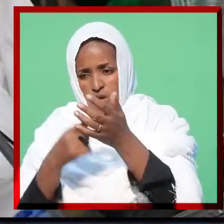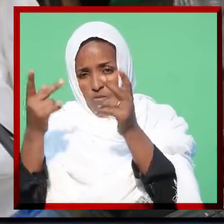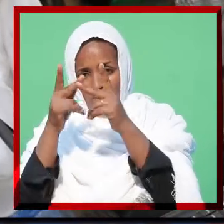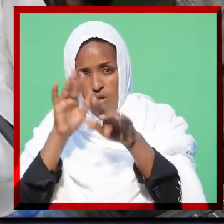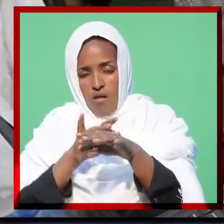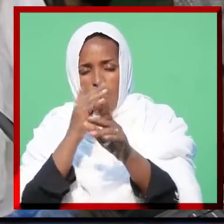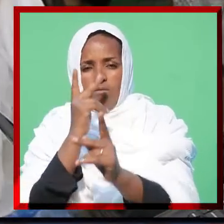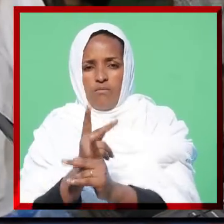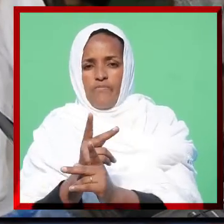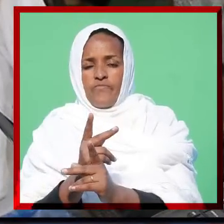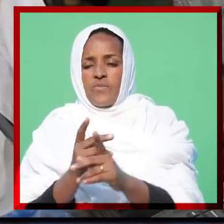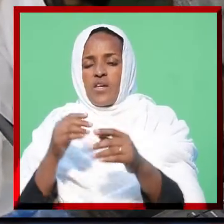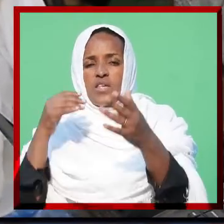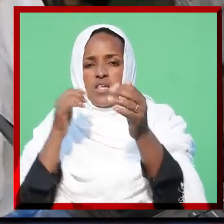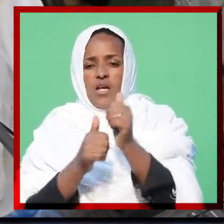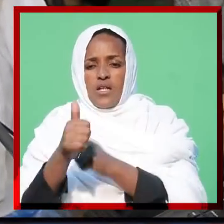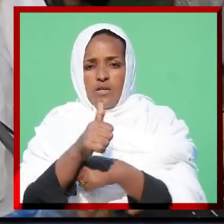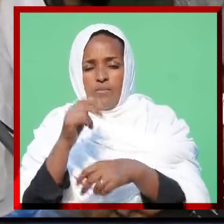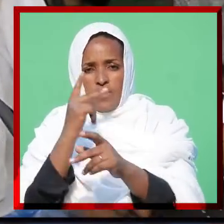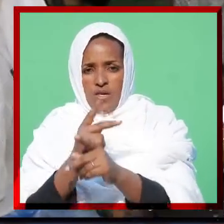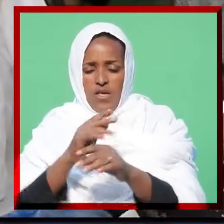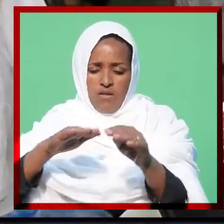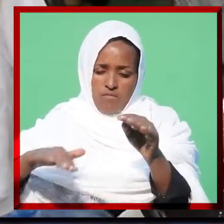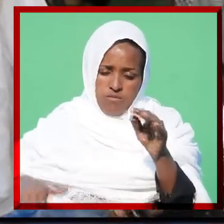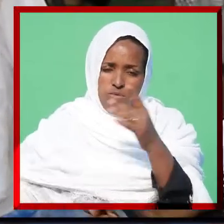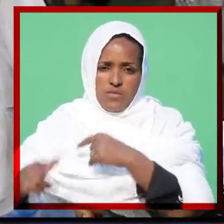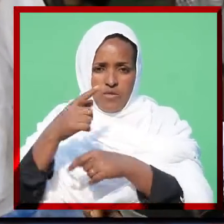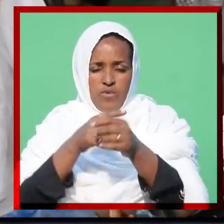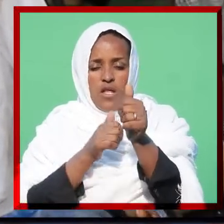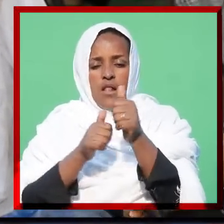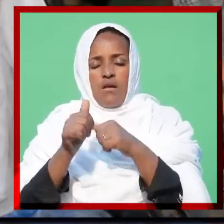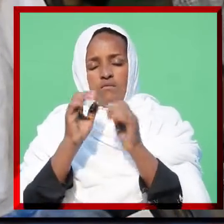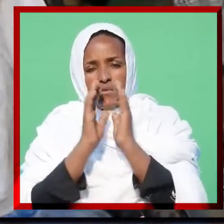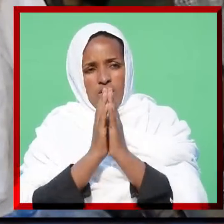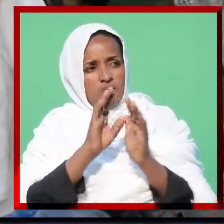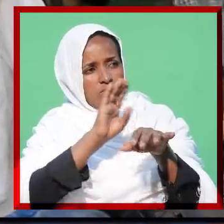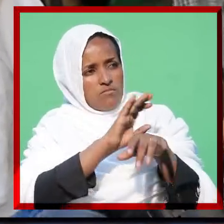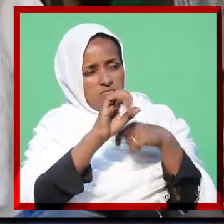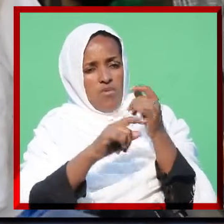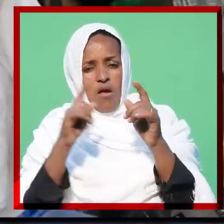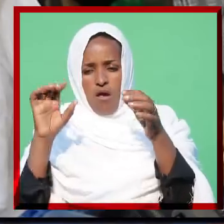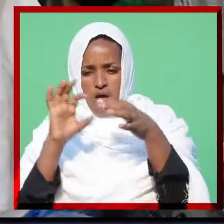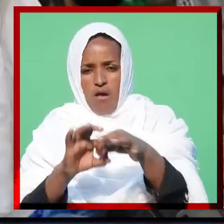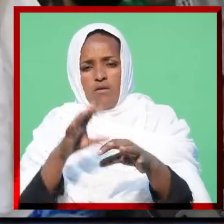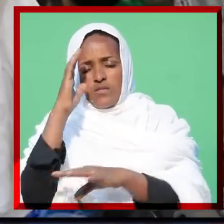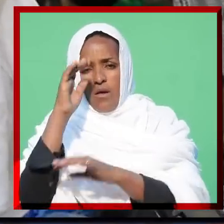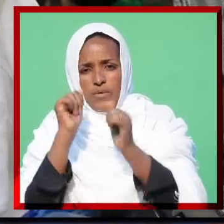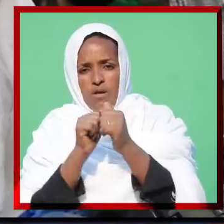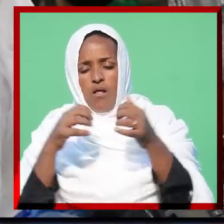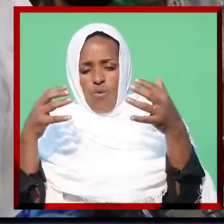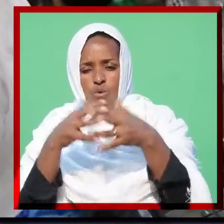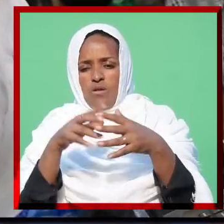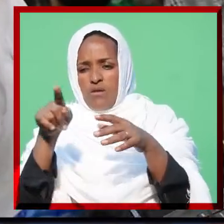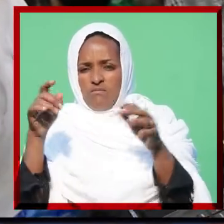ላይ ይጠብቀዋል፣ የቀደመ ይጠብቃል። የዘገየ ሲመጣ ላስቀድስ፣ አንድ ልሆን፣ ከእግዚአብሔር ጋር ልዋሃድ፣ እየገባው ከአንተ